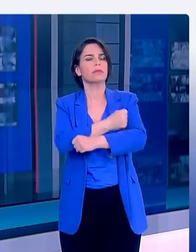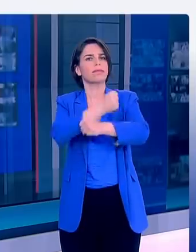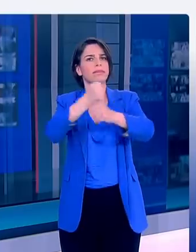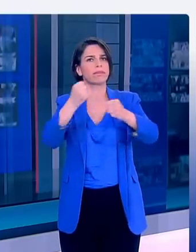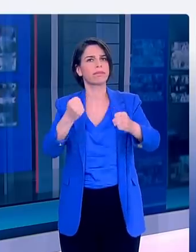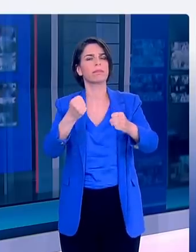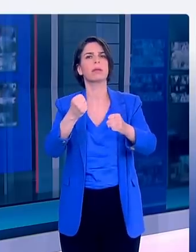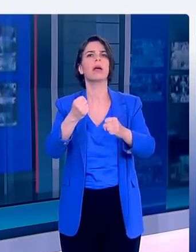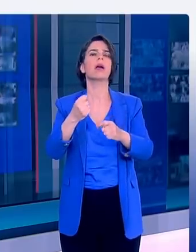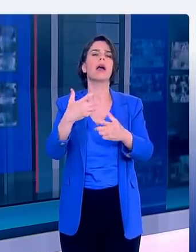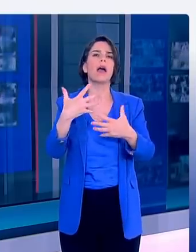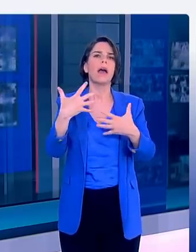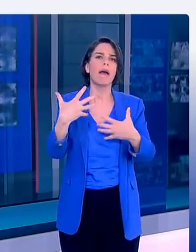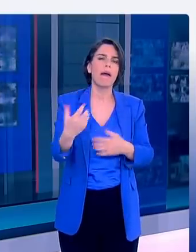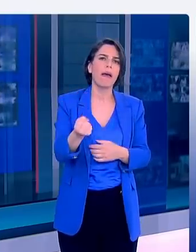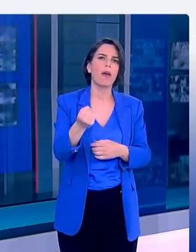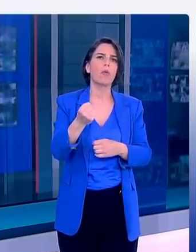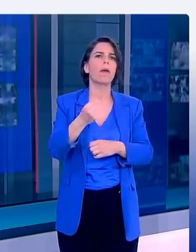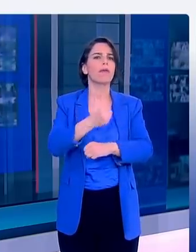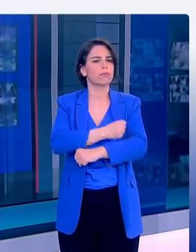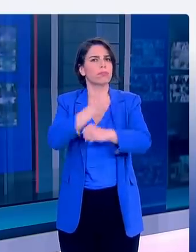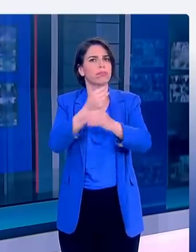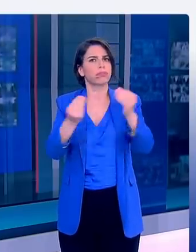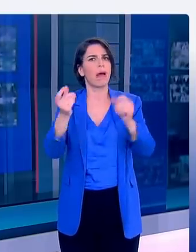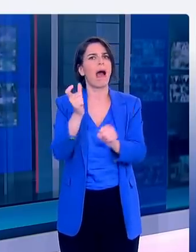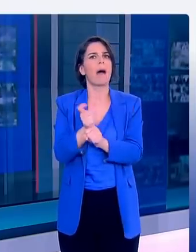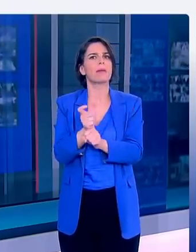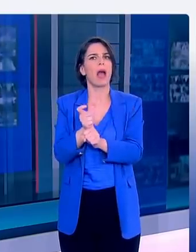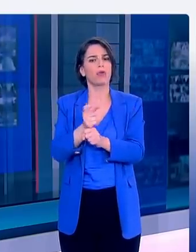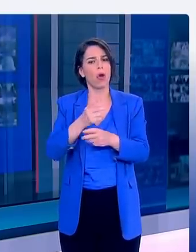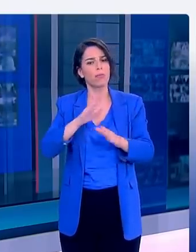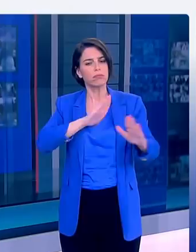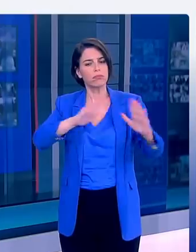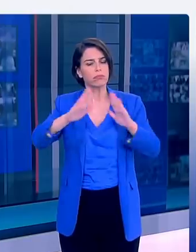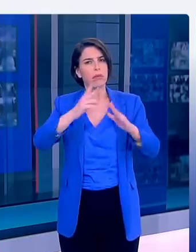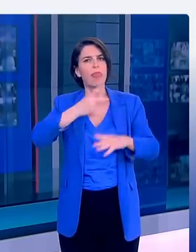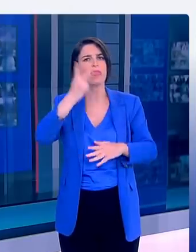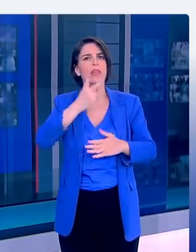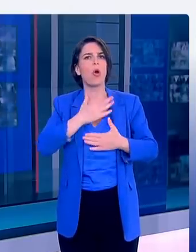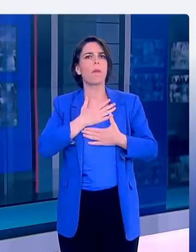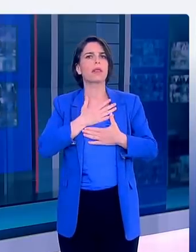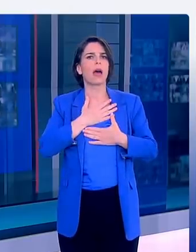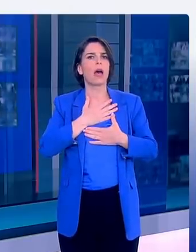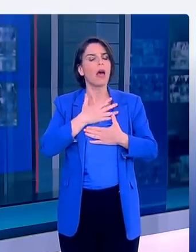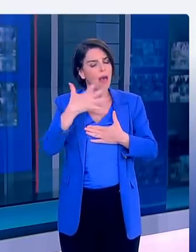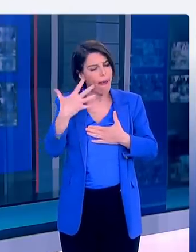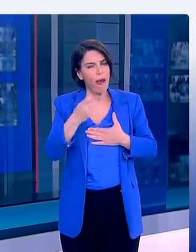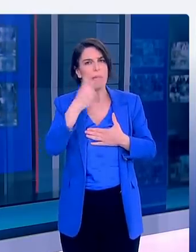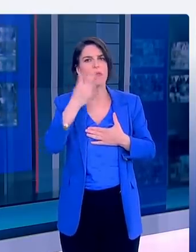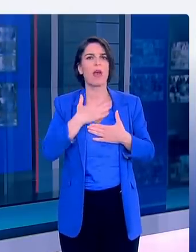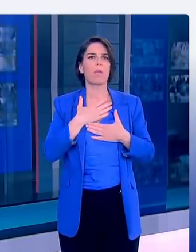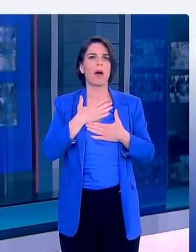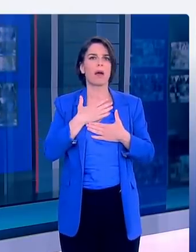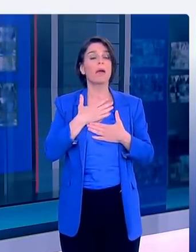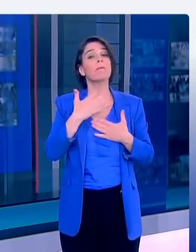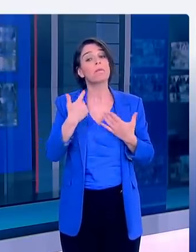ενισχυμένη αποτρεπτική μας δυνατότητα να υπερασπιστούμε την κυριαρχία μας και τα κυριαρχικά μας δικαιώματα.